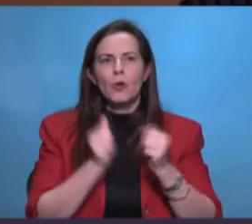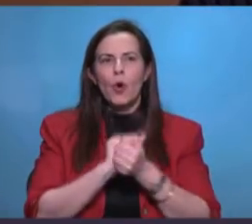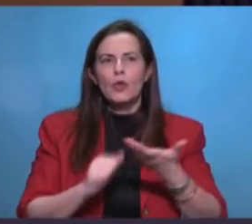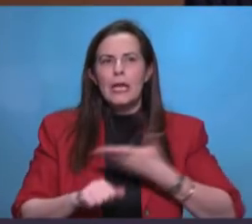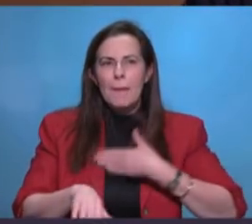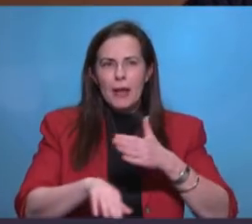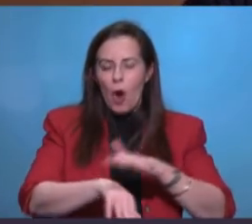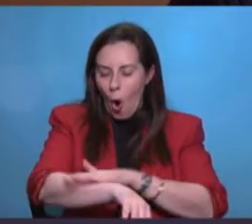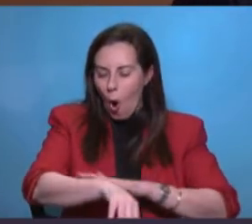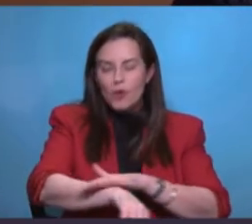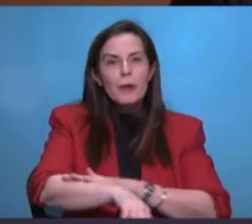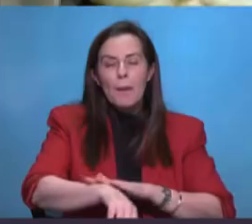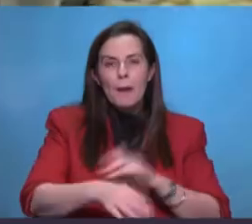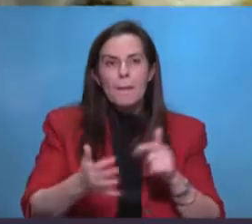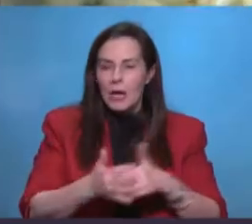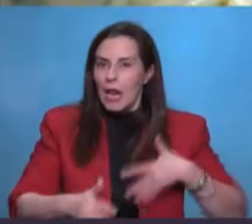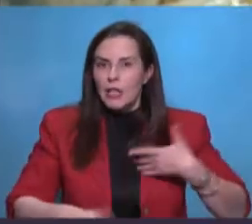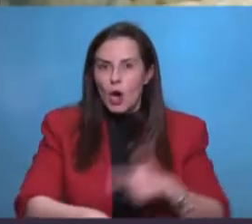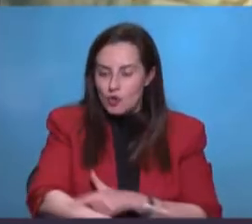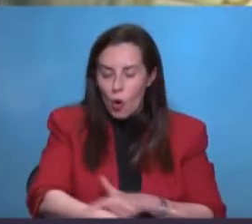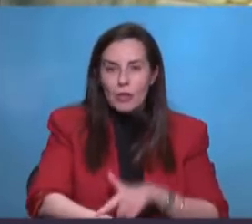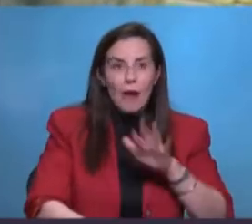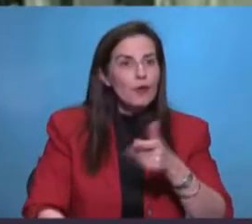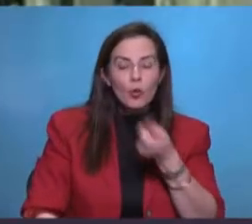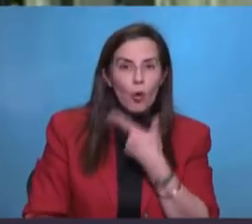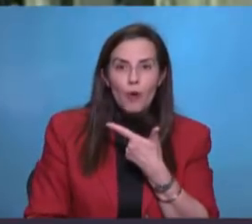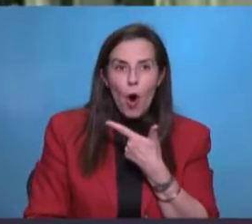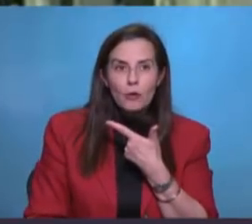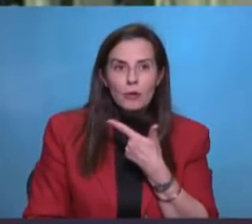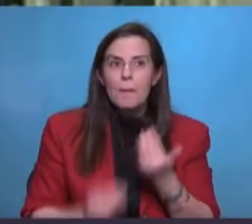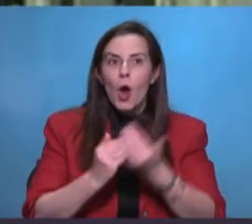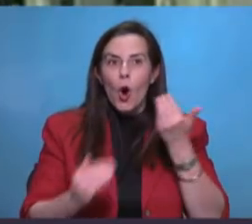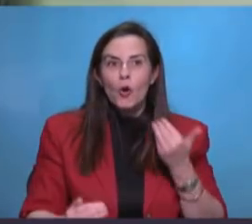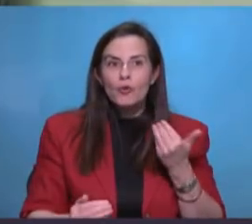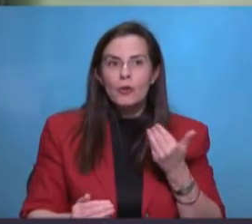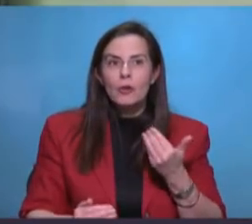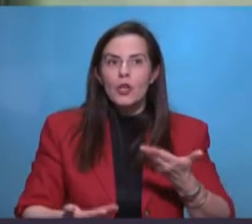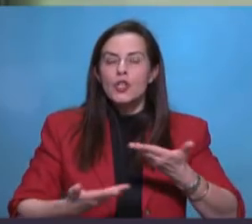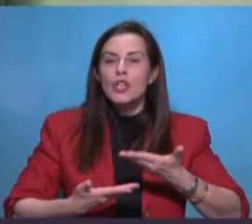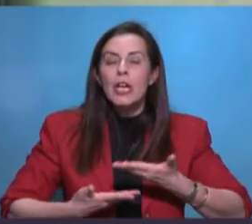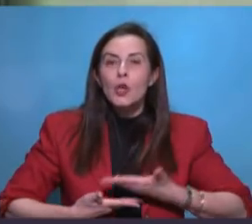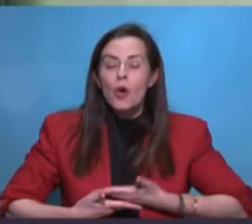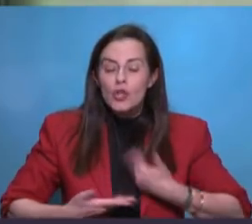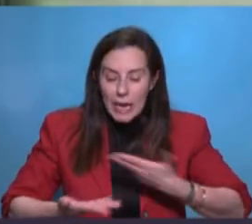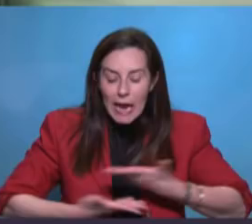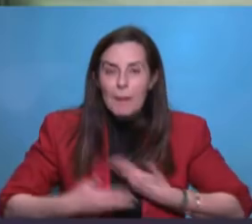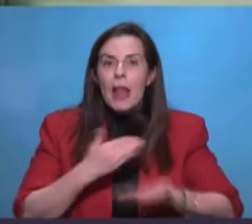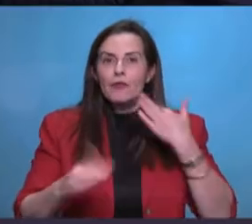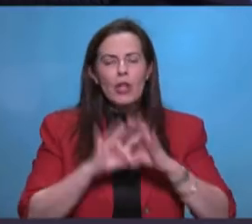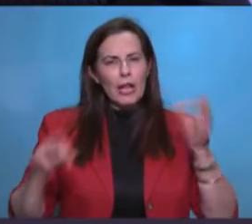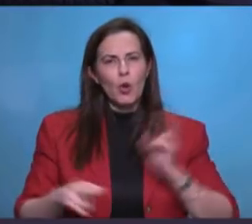צבע כתוצאה מהתרגשות, אפילו תרופות מראש שיינתנו לגוף שלנו עוד לפני שמחלות